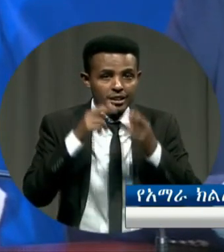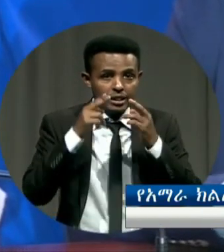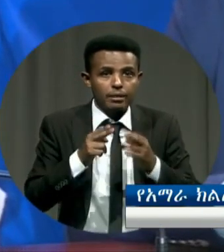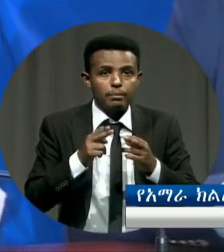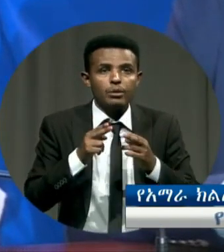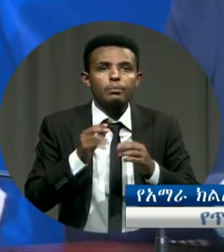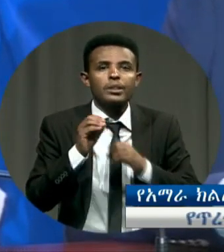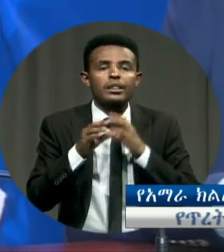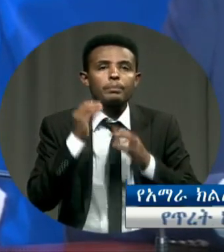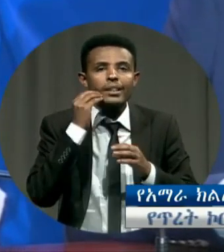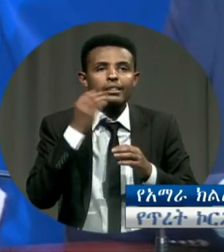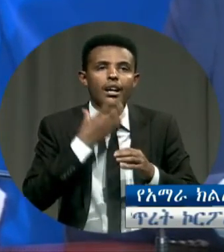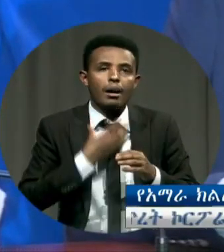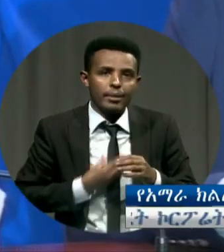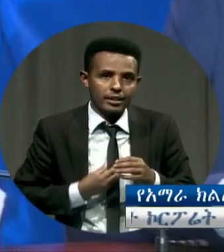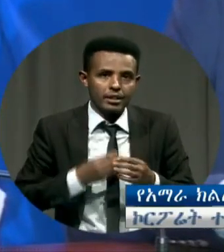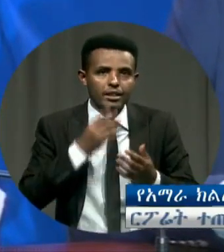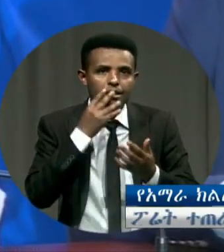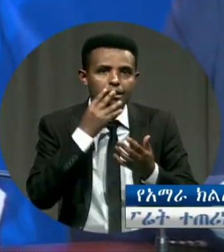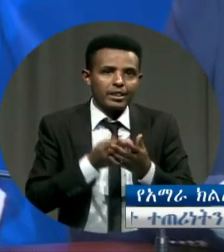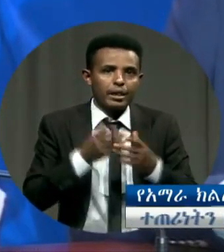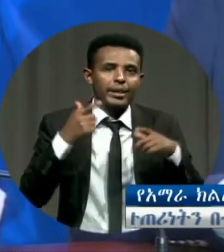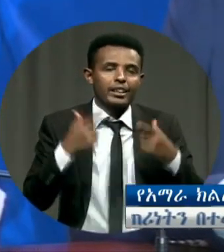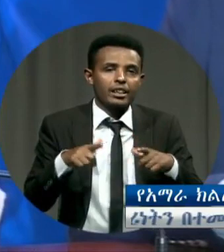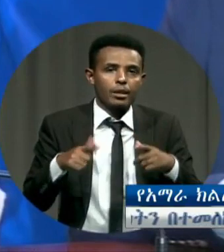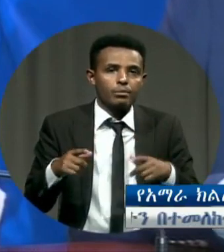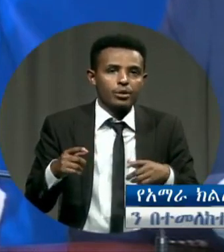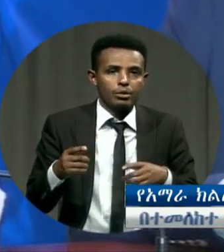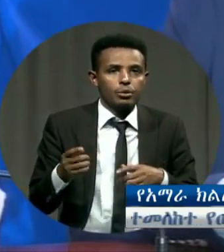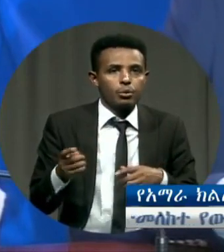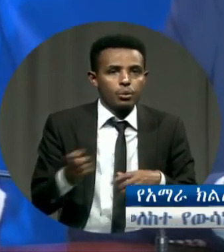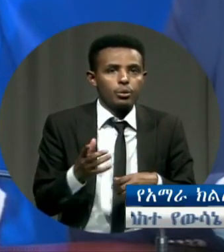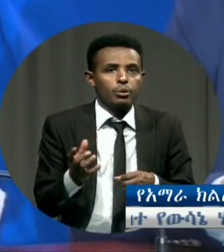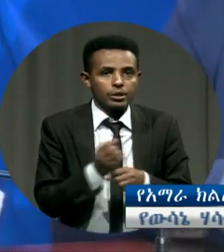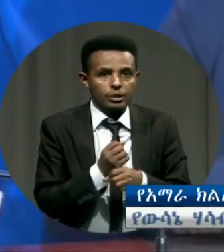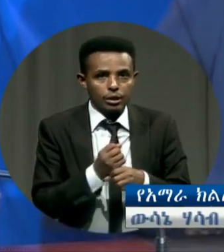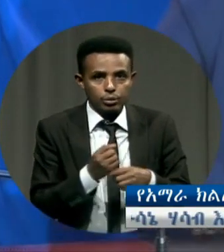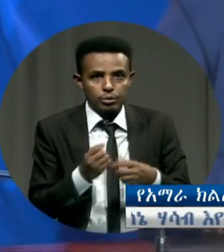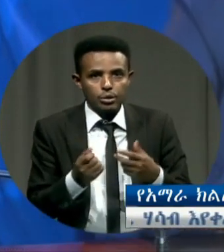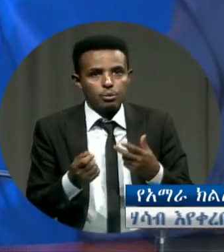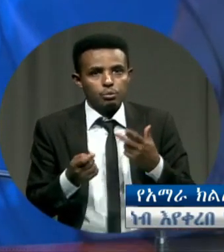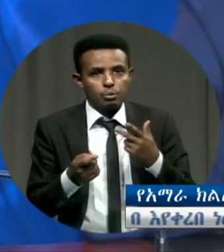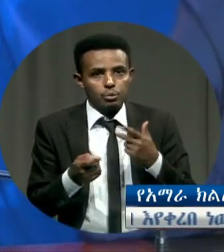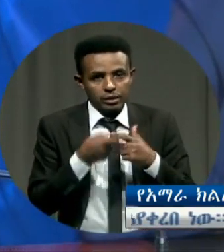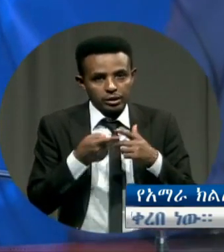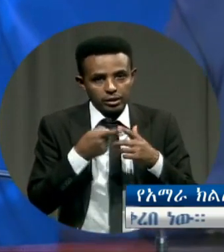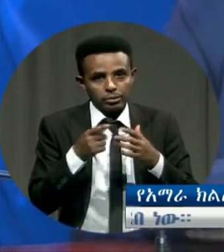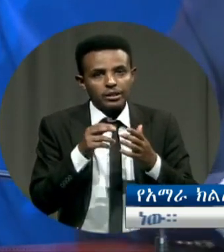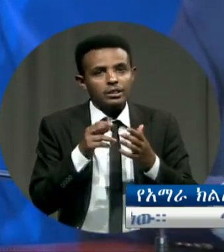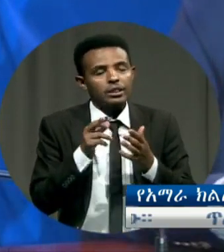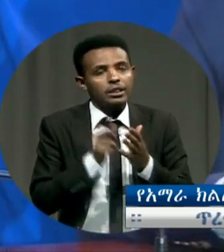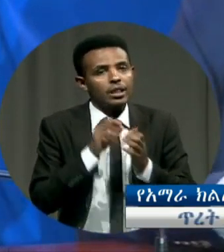አባል መሆናቸው እንደ መልካም አጋጣሚ ወስዳለሁ። ሁለተኛው ደግሞ የህግ አማካሪዎቻችንም እዚሁ ያሉ